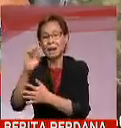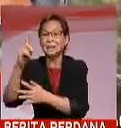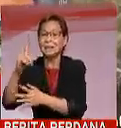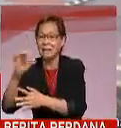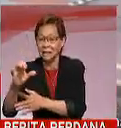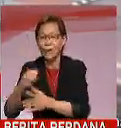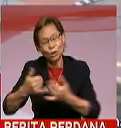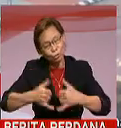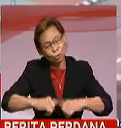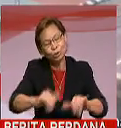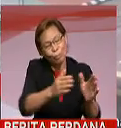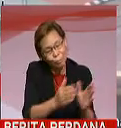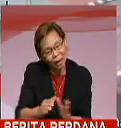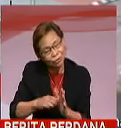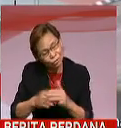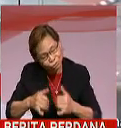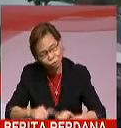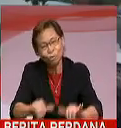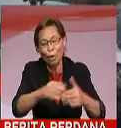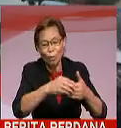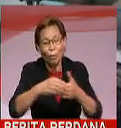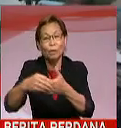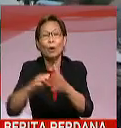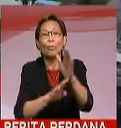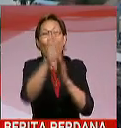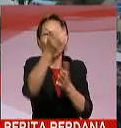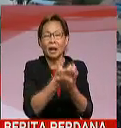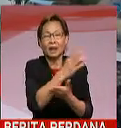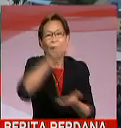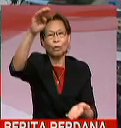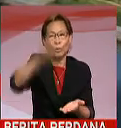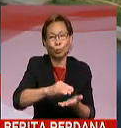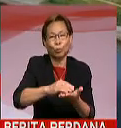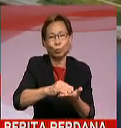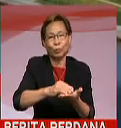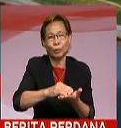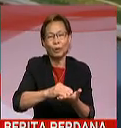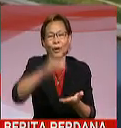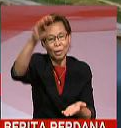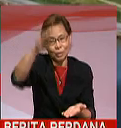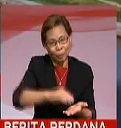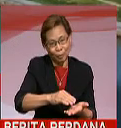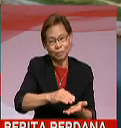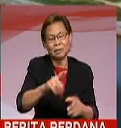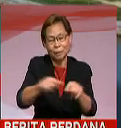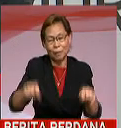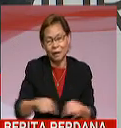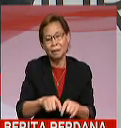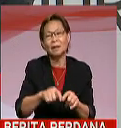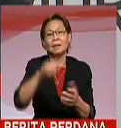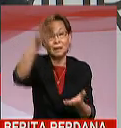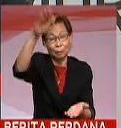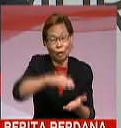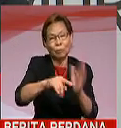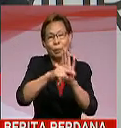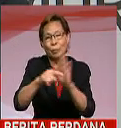meneruskan strateginya dalam memacu pertumbuhan ekonomi sekaligus mengurangkan impak pandemik di wilayah itu. Dalam